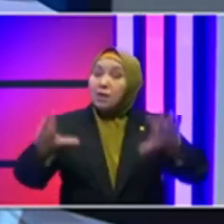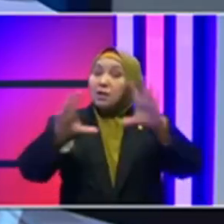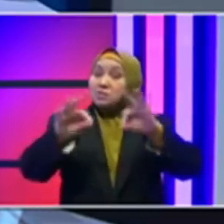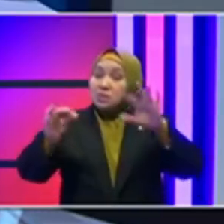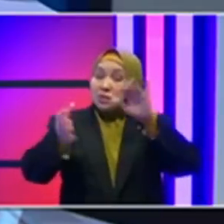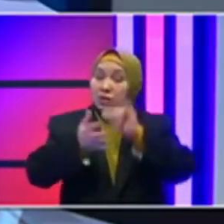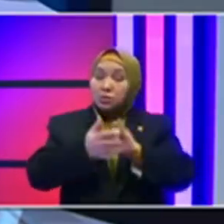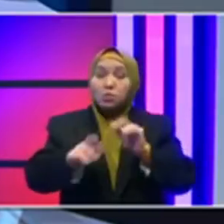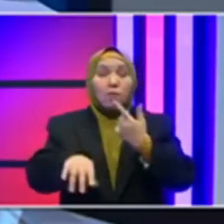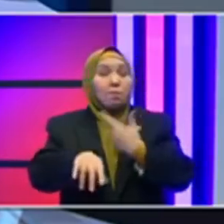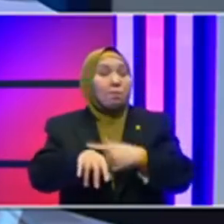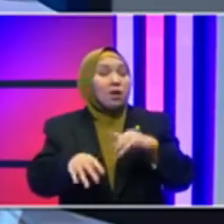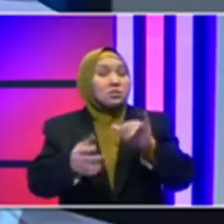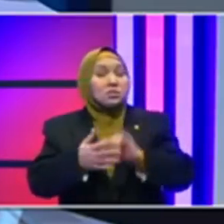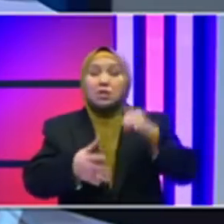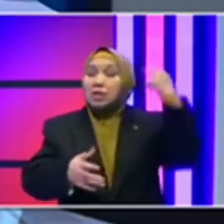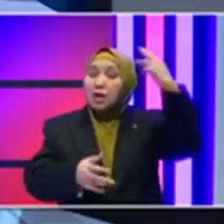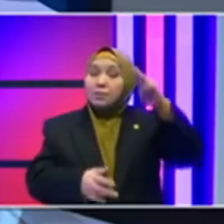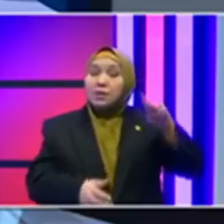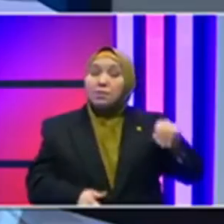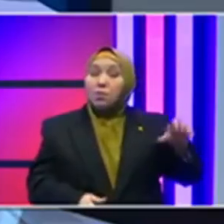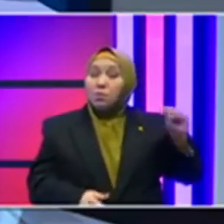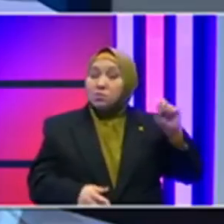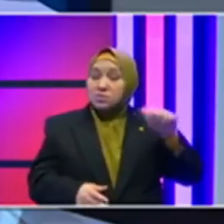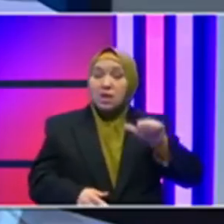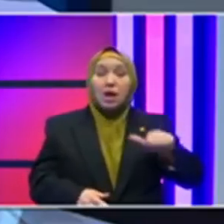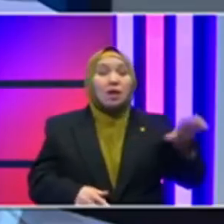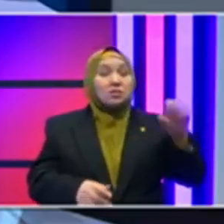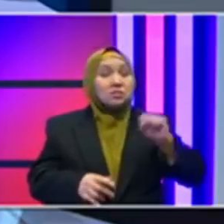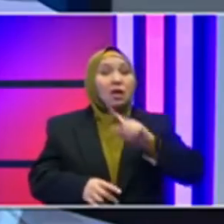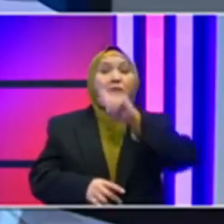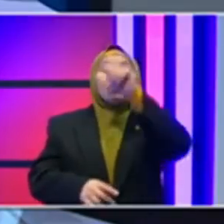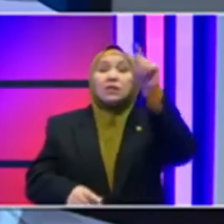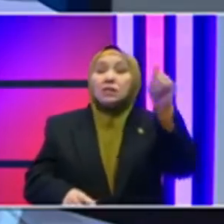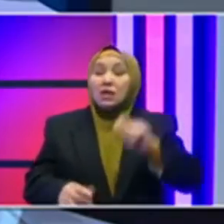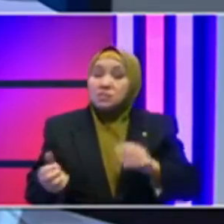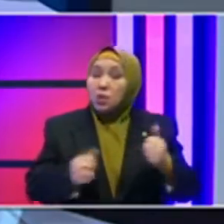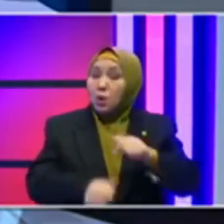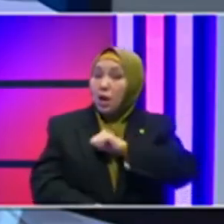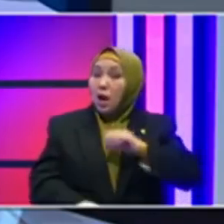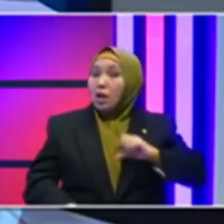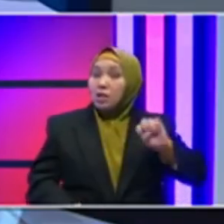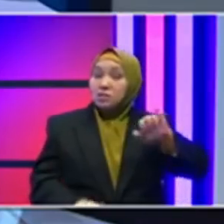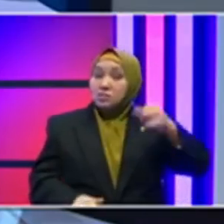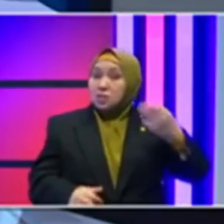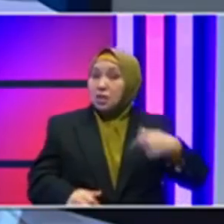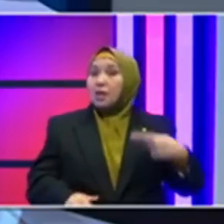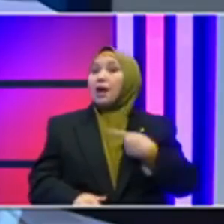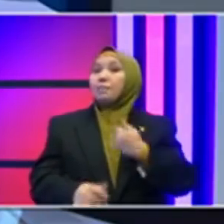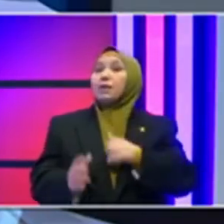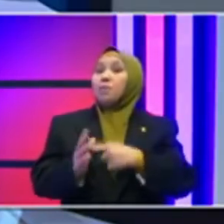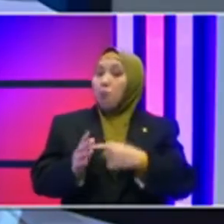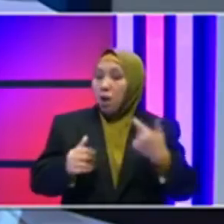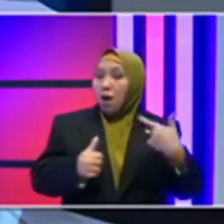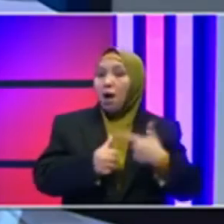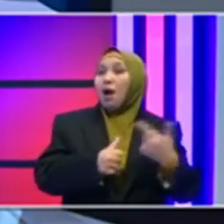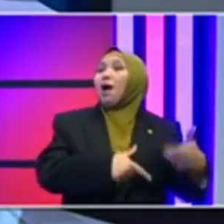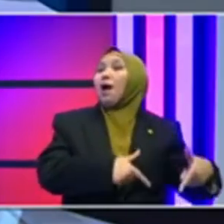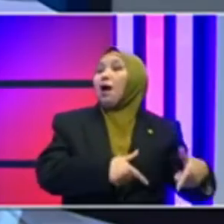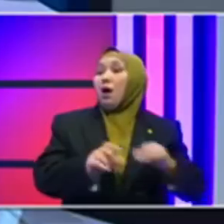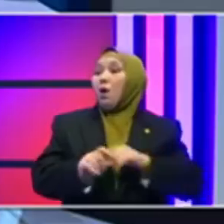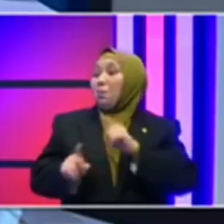Ketika Nabi Musa Alaihissalam ditanya oleh ahli Sir sama ada kami yang muliakan ataupun kamu yang muliakan